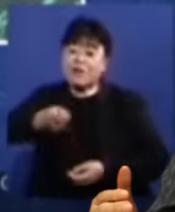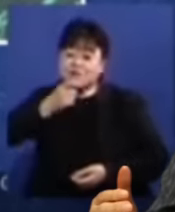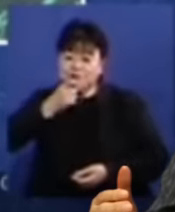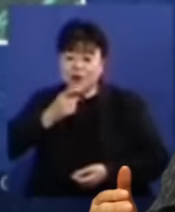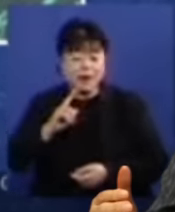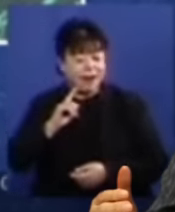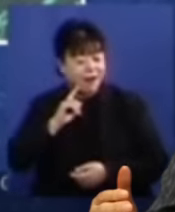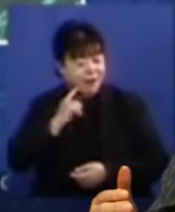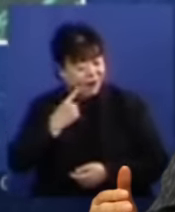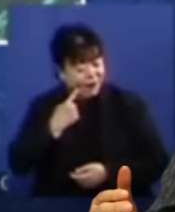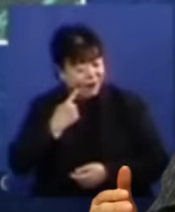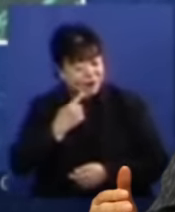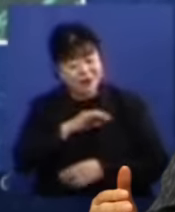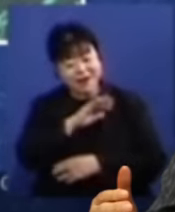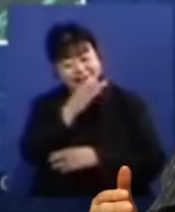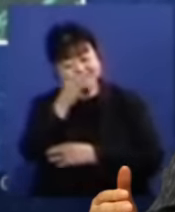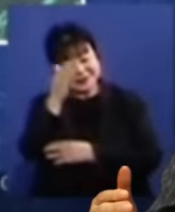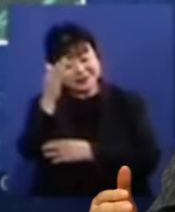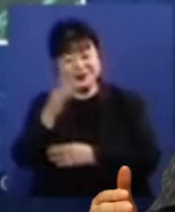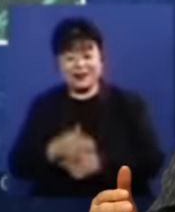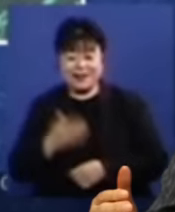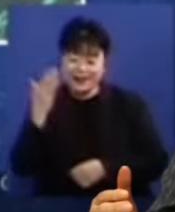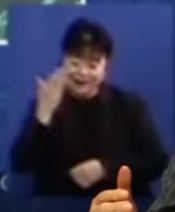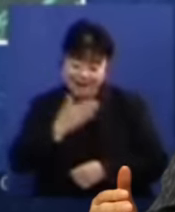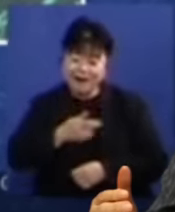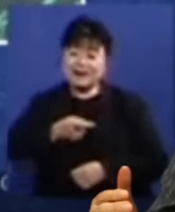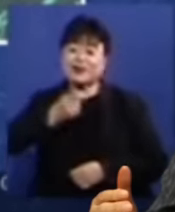칭찬한 물은 저렇게 아름다운